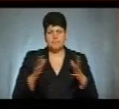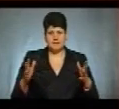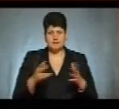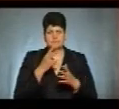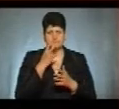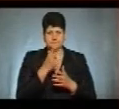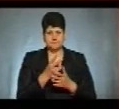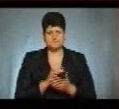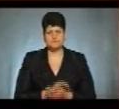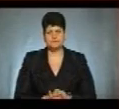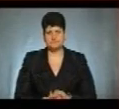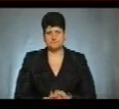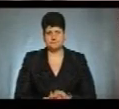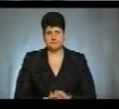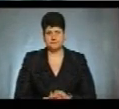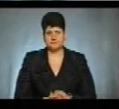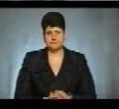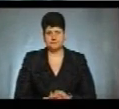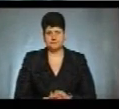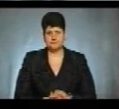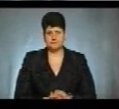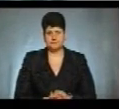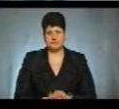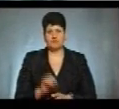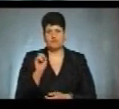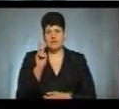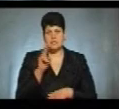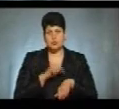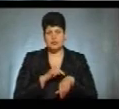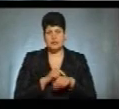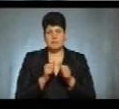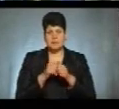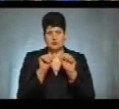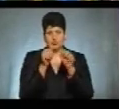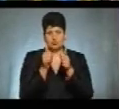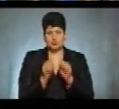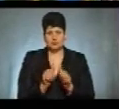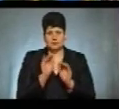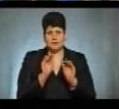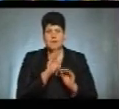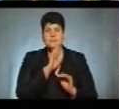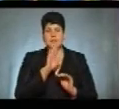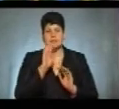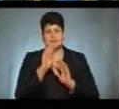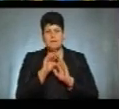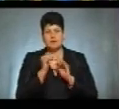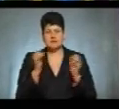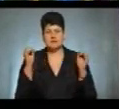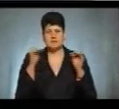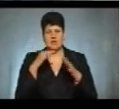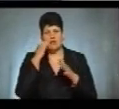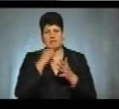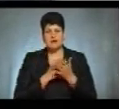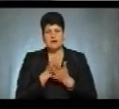сюжеті Анжели Шови. У 12-й годині біля скульптурної композиції «Материнський поклик» зібралися ветерани